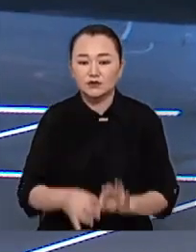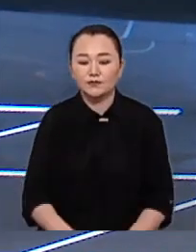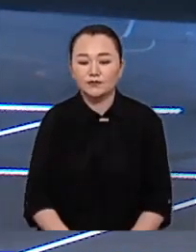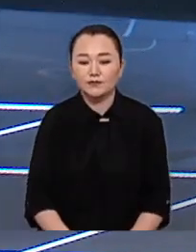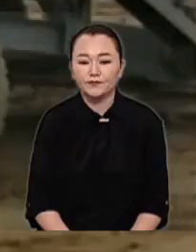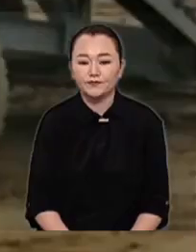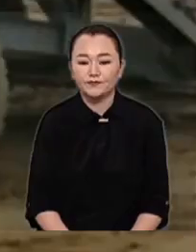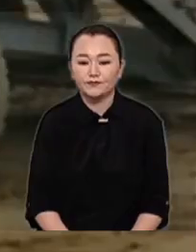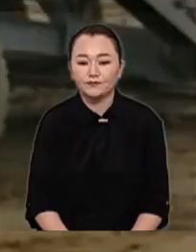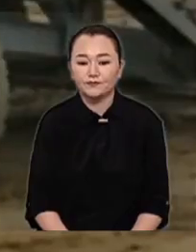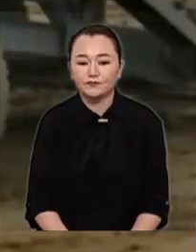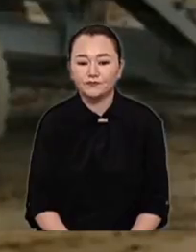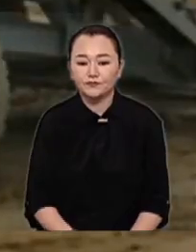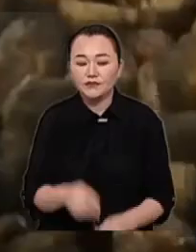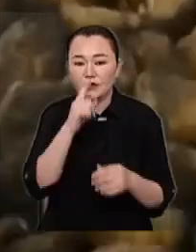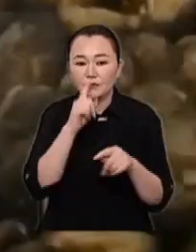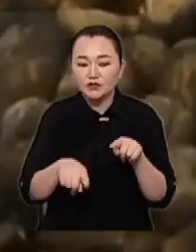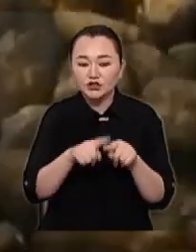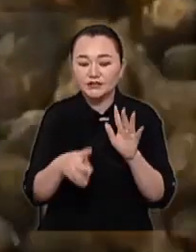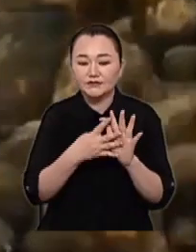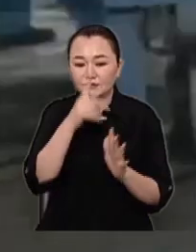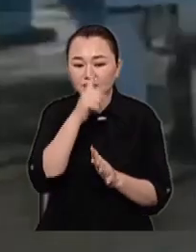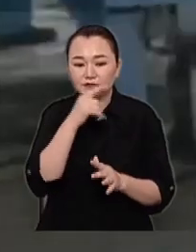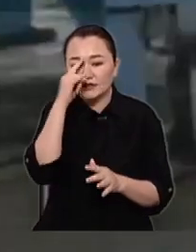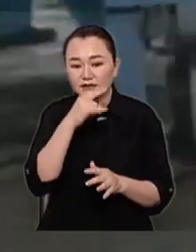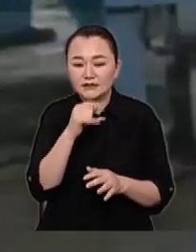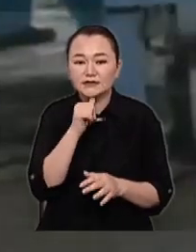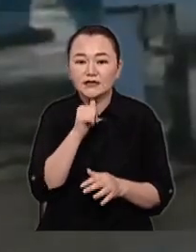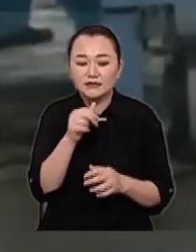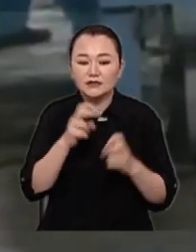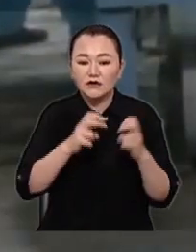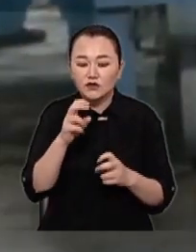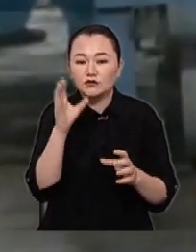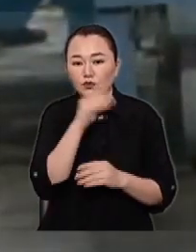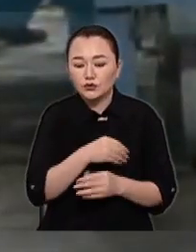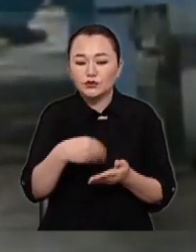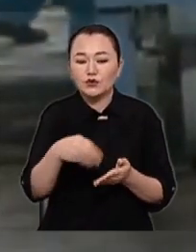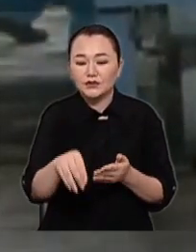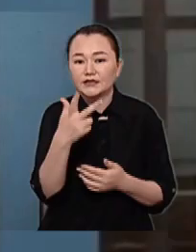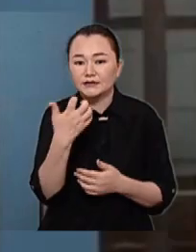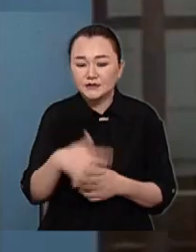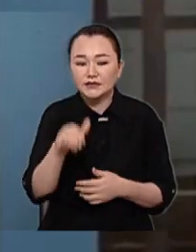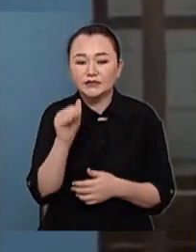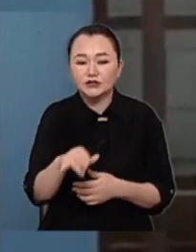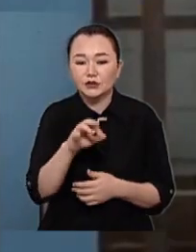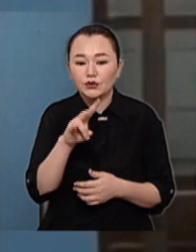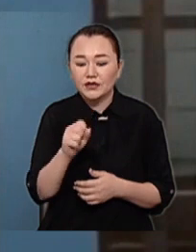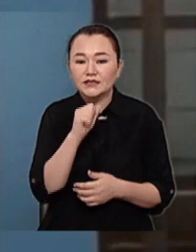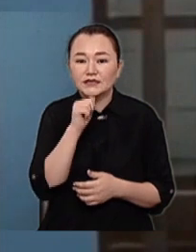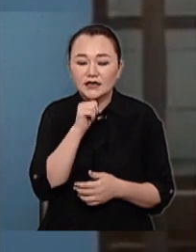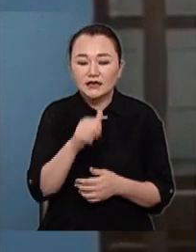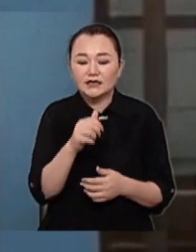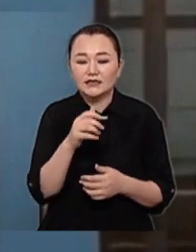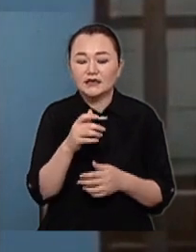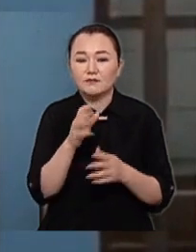подробнее. В ближайшие 9 месяцев казахстанские сахарные заводы смогут закупить 350 тысяч тонн сахара-сырца без